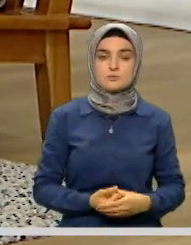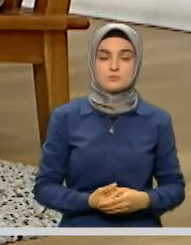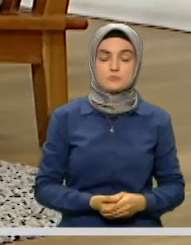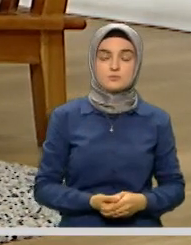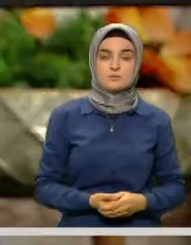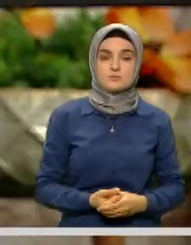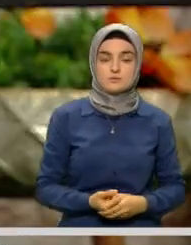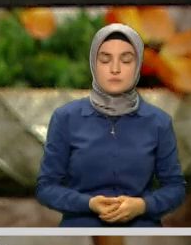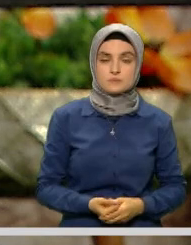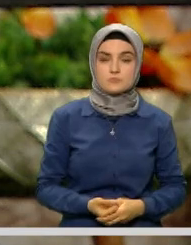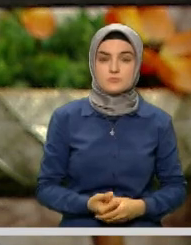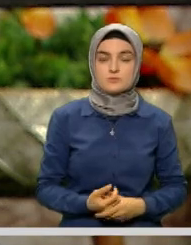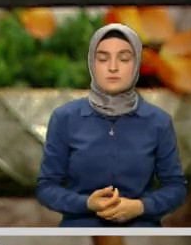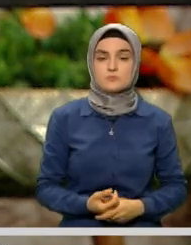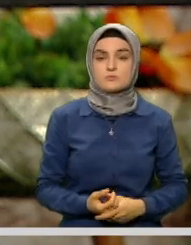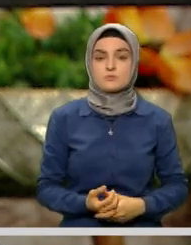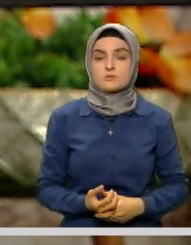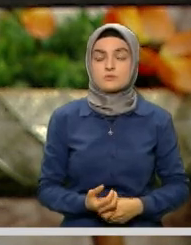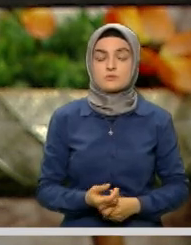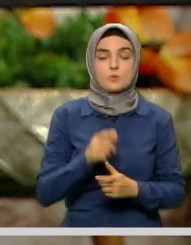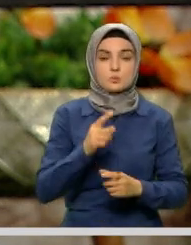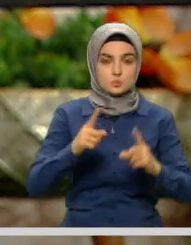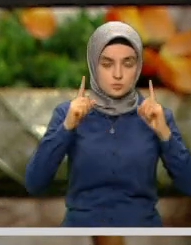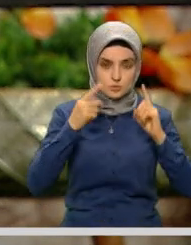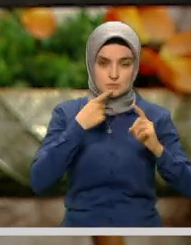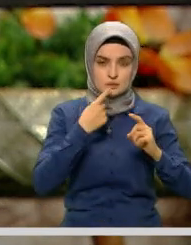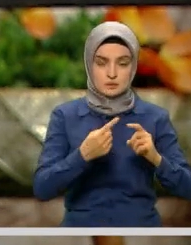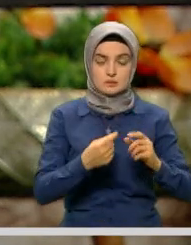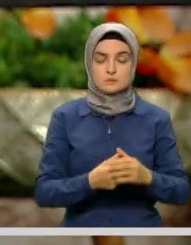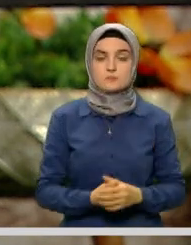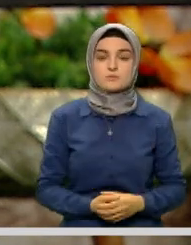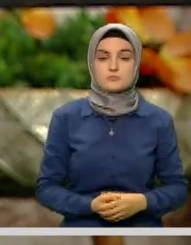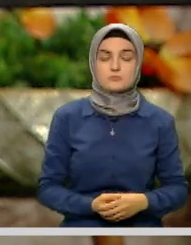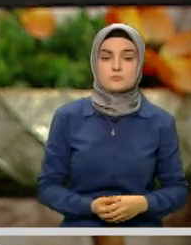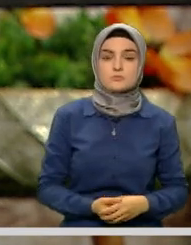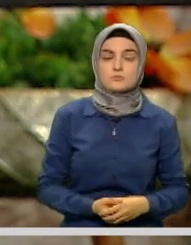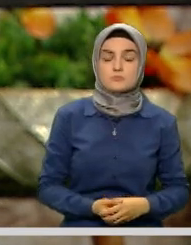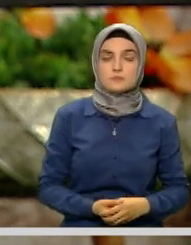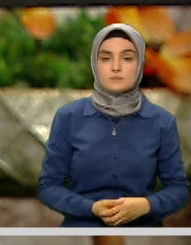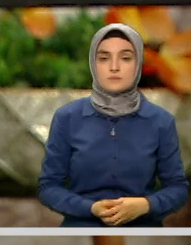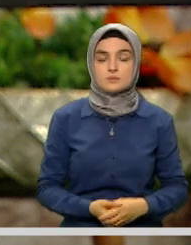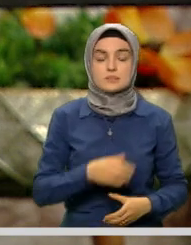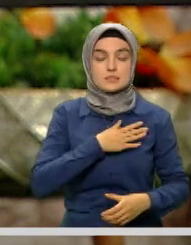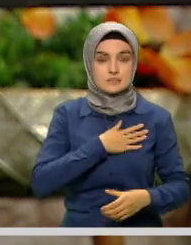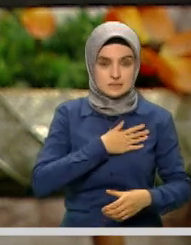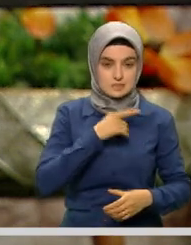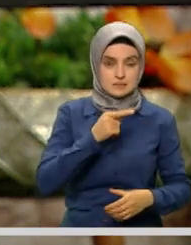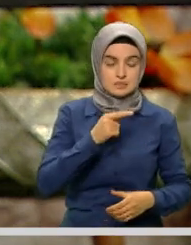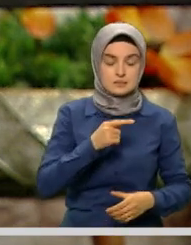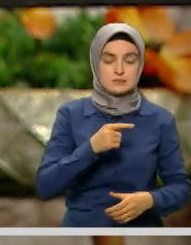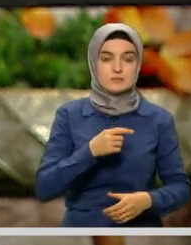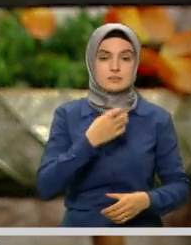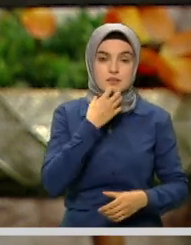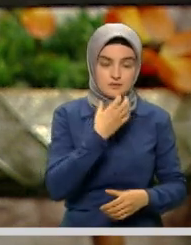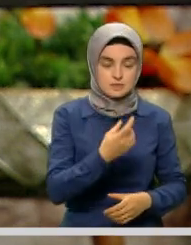ne gerektiriyor? Aslında nasuh tövbesi dediğimiz şey, yani eddinün nasiha buyuruyor Efendimiz. Din nasihattır diyor